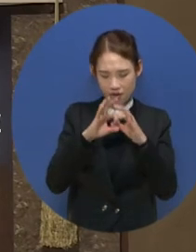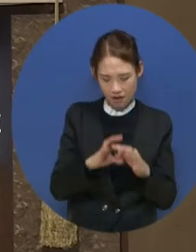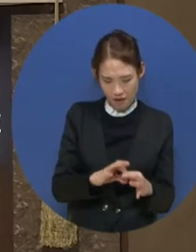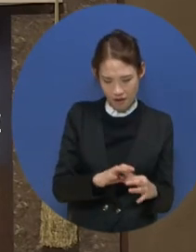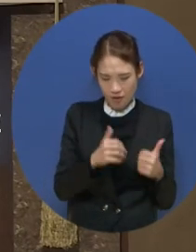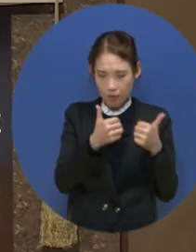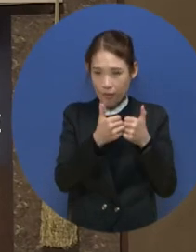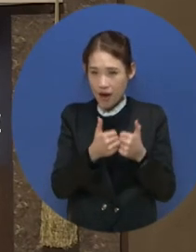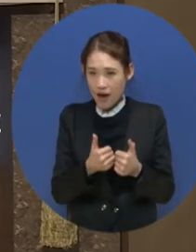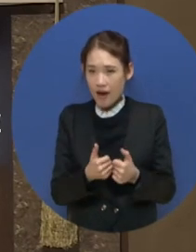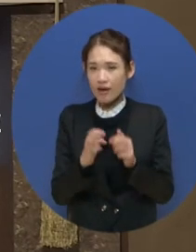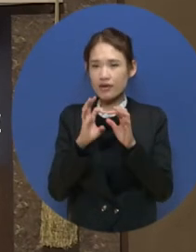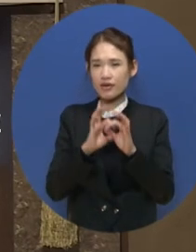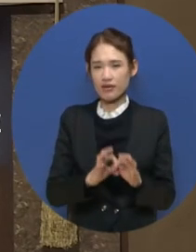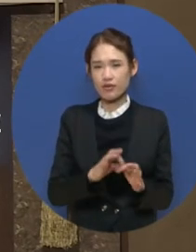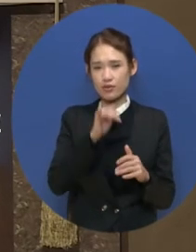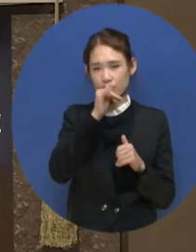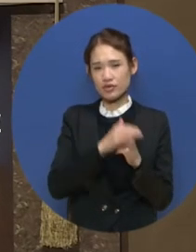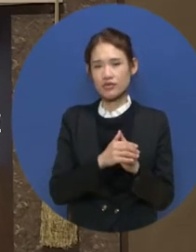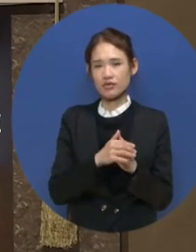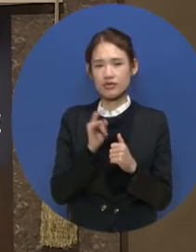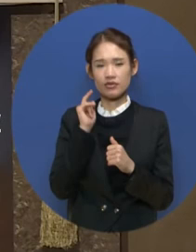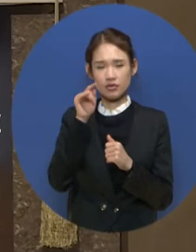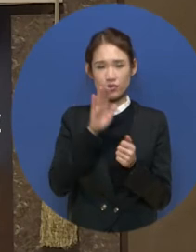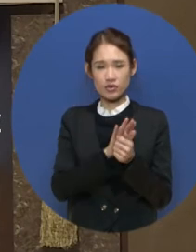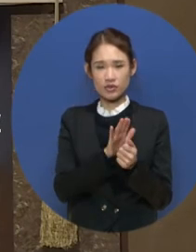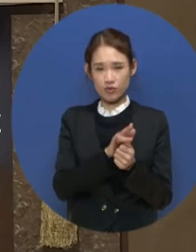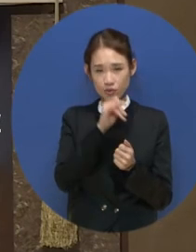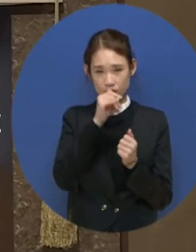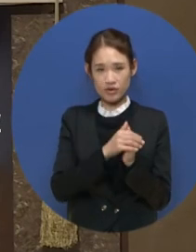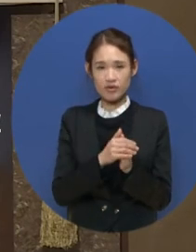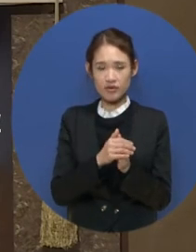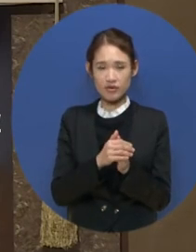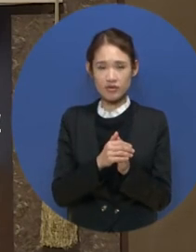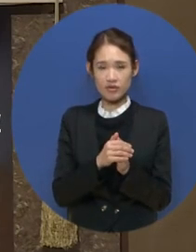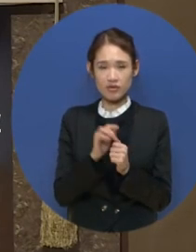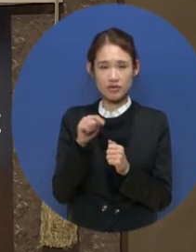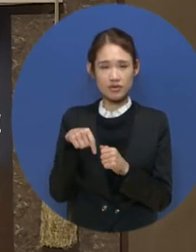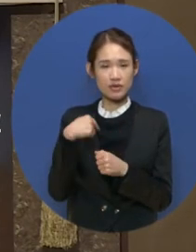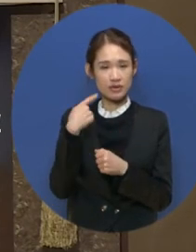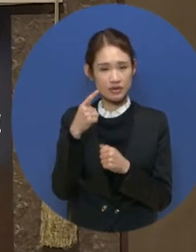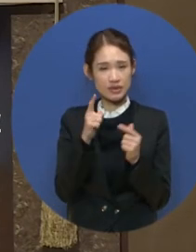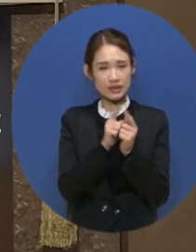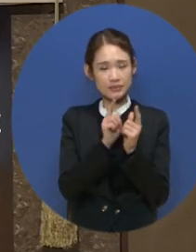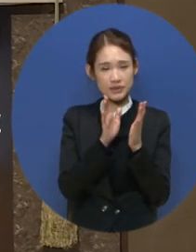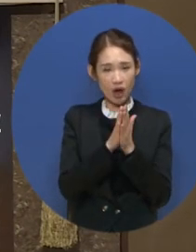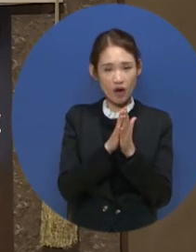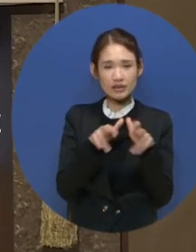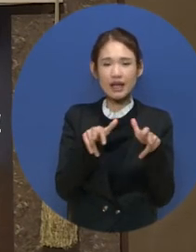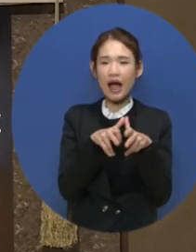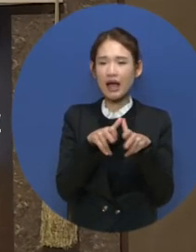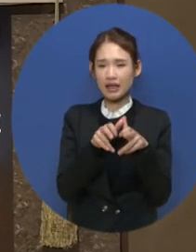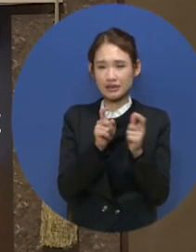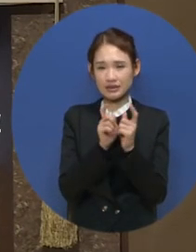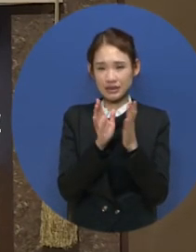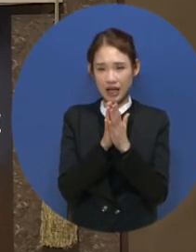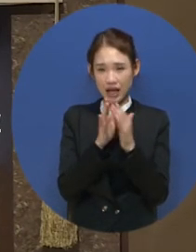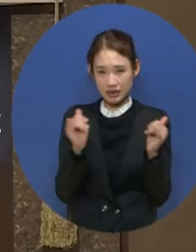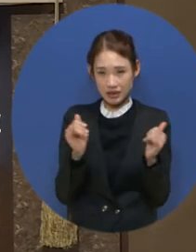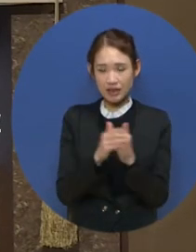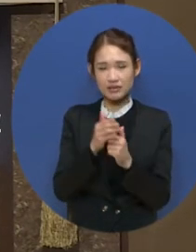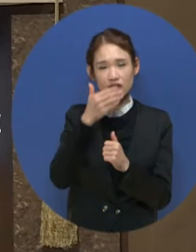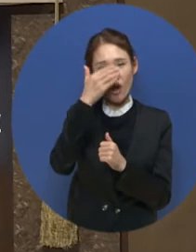회의를 하고 있습니다 이제 그런 쪽도 저희같은 지원을 해 주고요 4 그 다음에 이제 당사자 이렇게